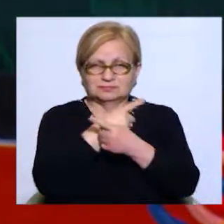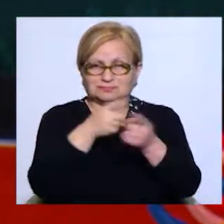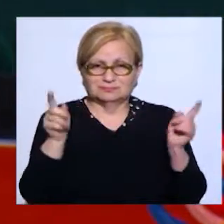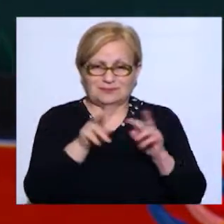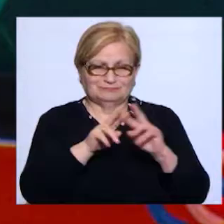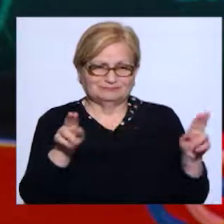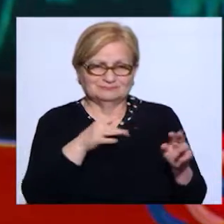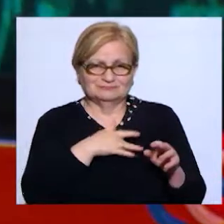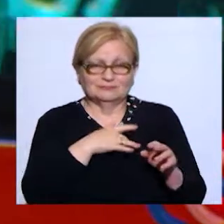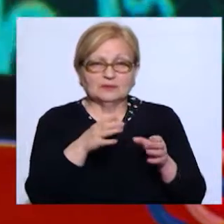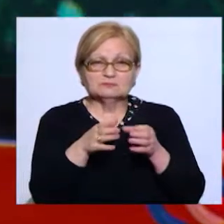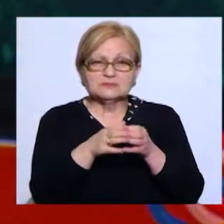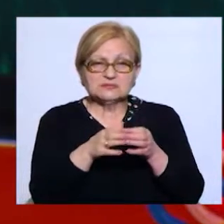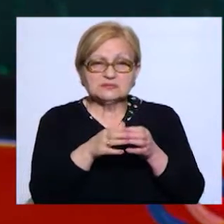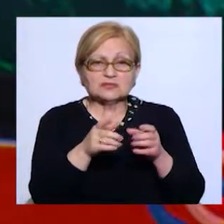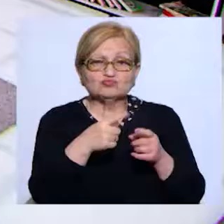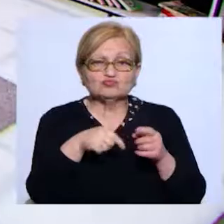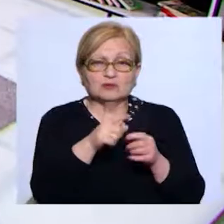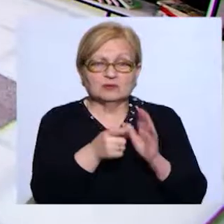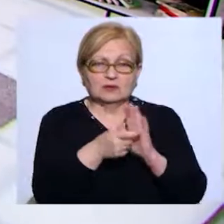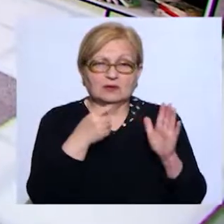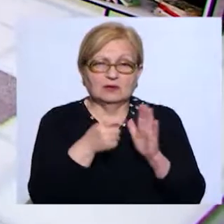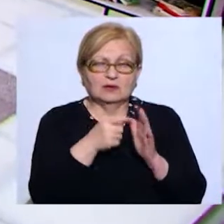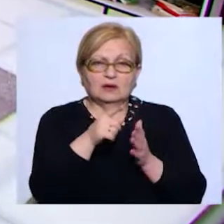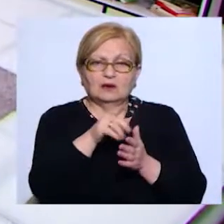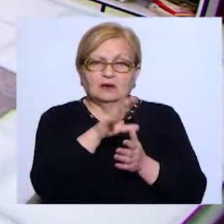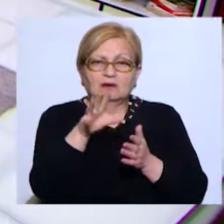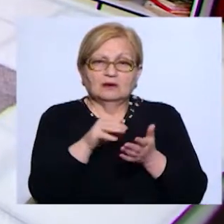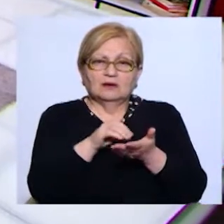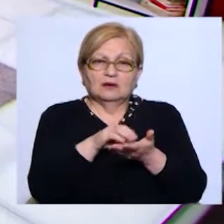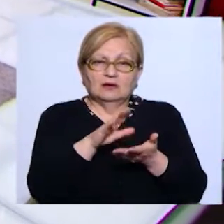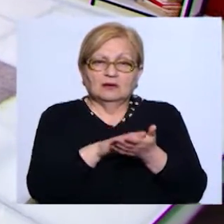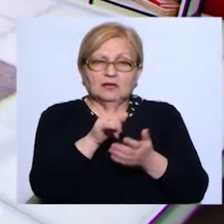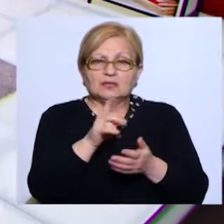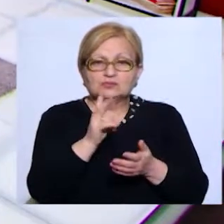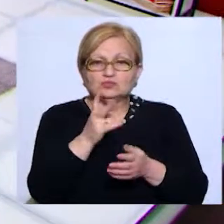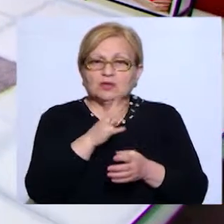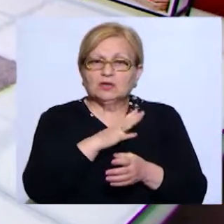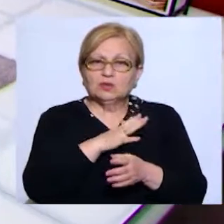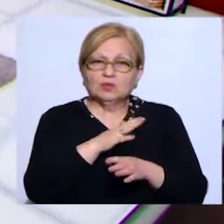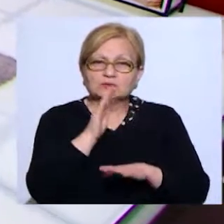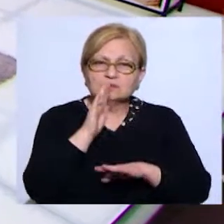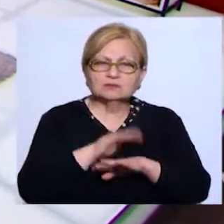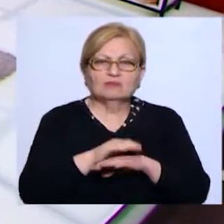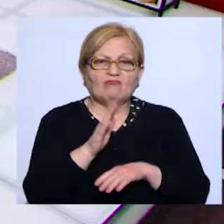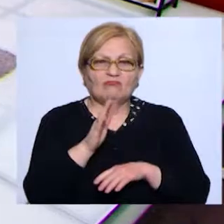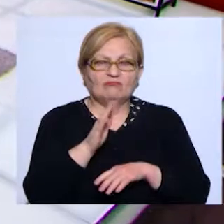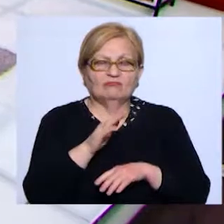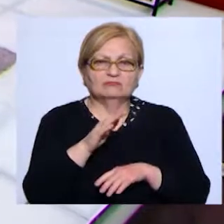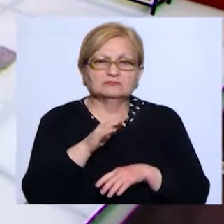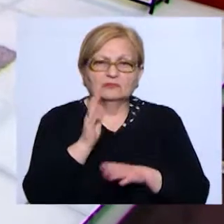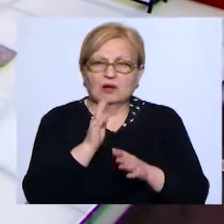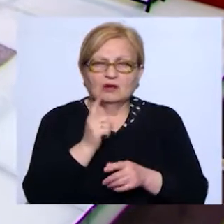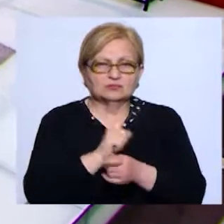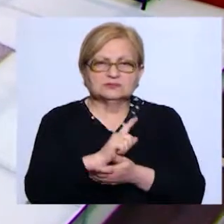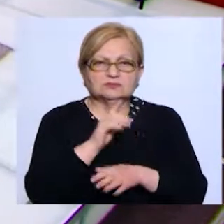ჯგუფის გამოკითხვა უნდა იყოს, ნახეთ, როგორ არის, აღწერდეს სრულ პოპულაციას, რომ ობიექტური დასკვნა, ვალიდური დასკვნები გავაკეთოთ. აი ახლა